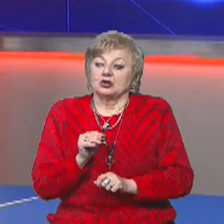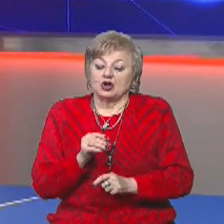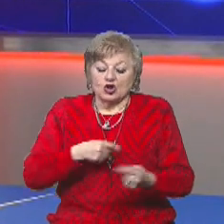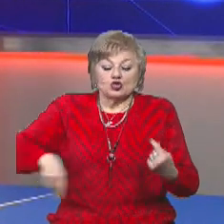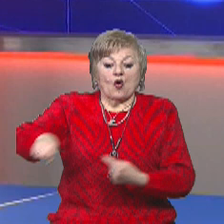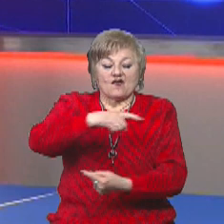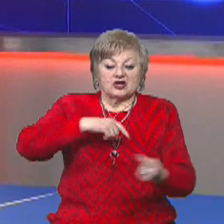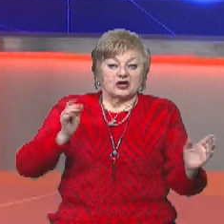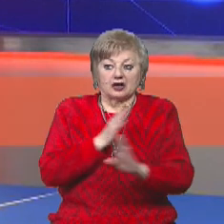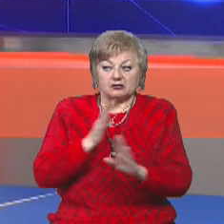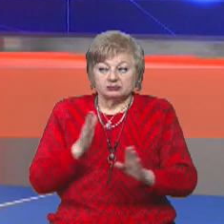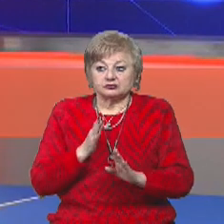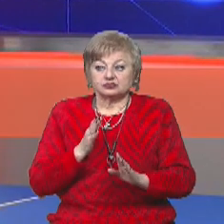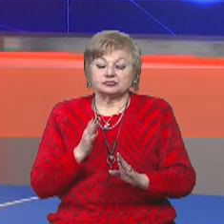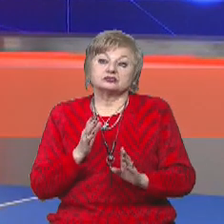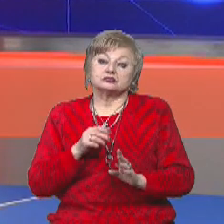довкілля, зокрема